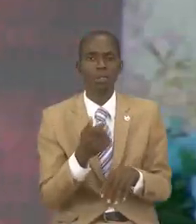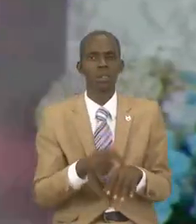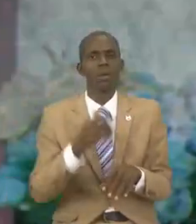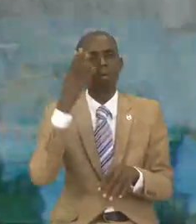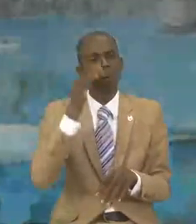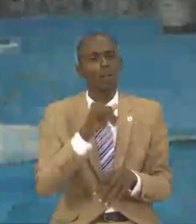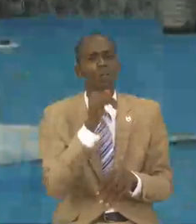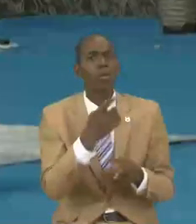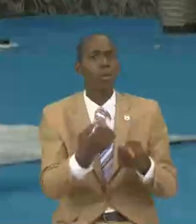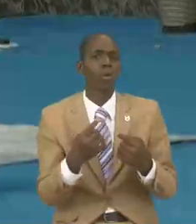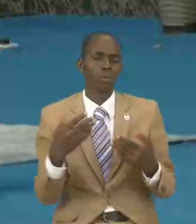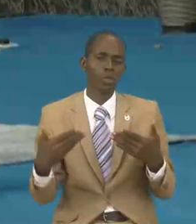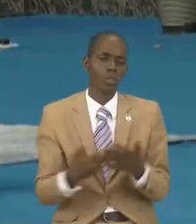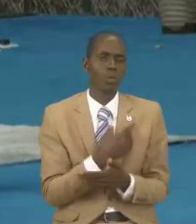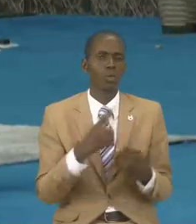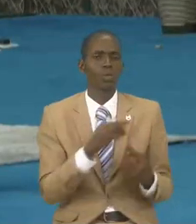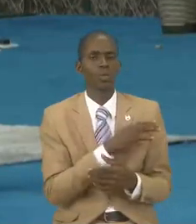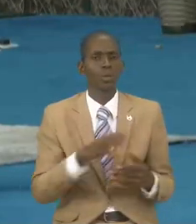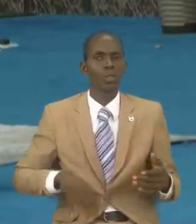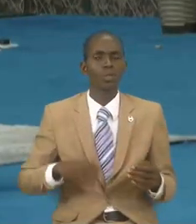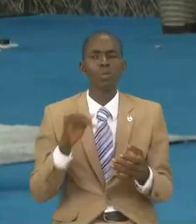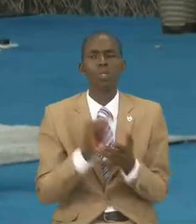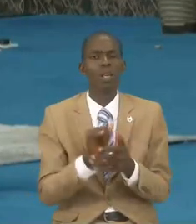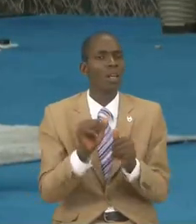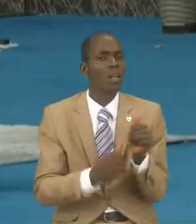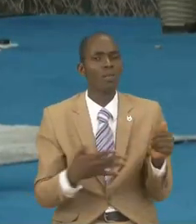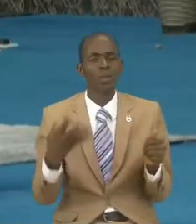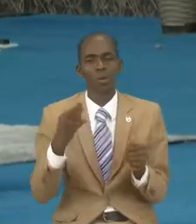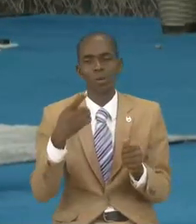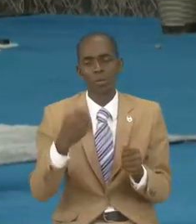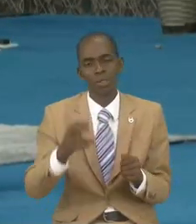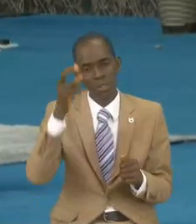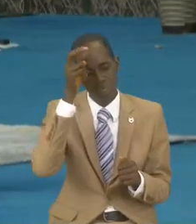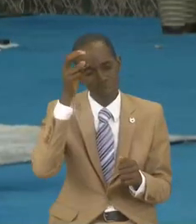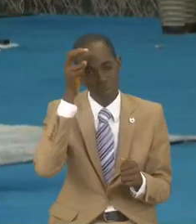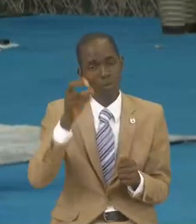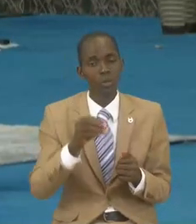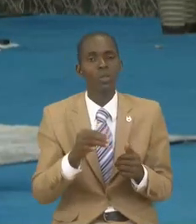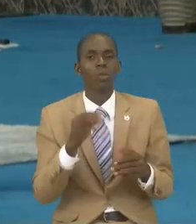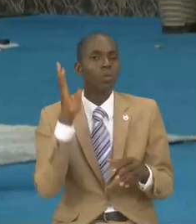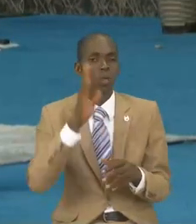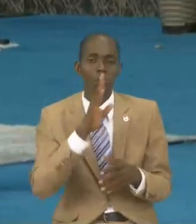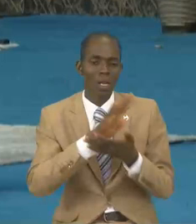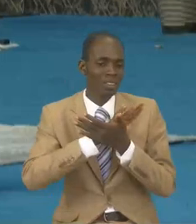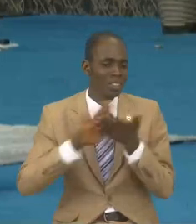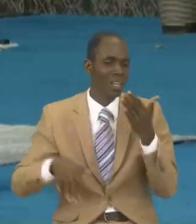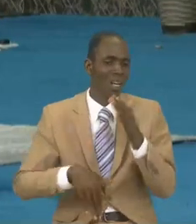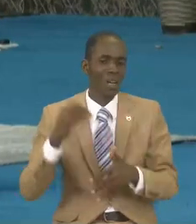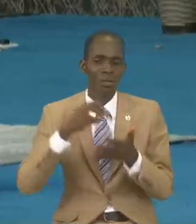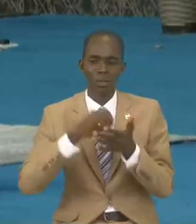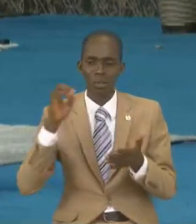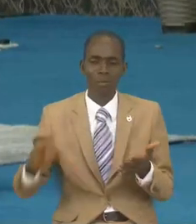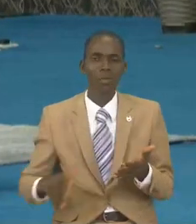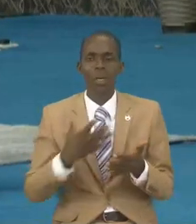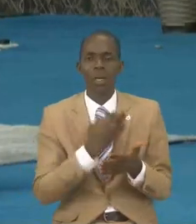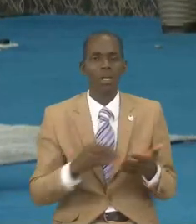pour être crucifié avec Seigneur, afin que tout ce qui est du diable soit purifié, coupé